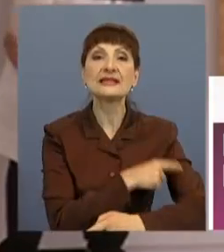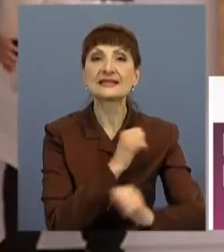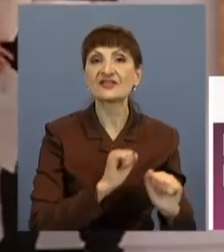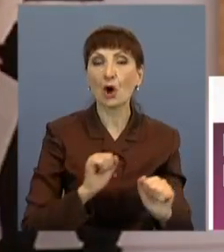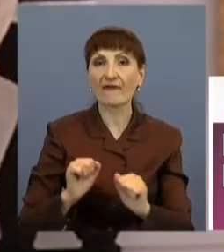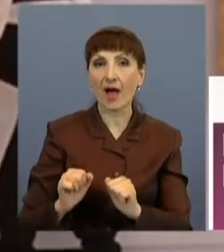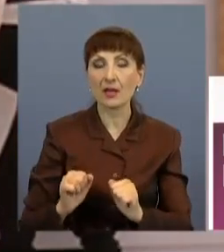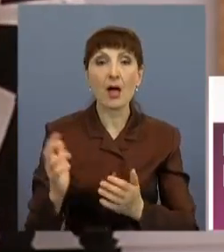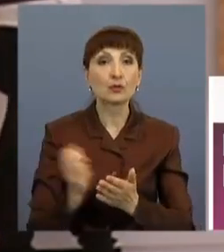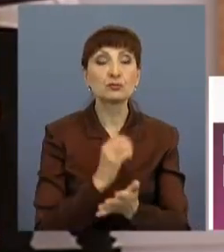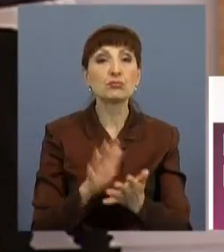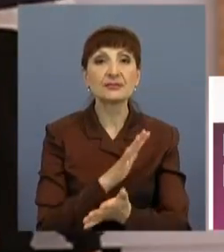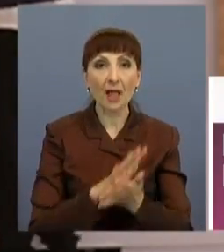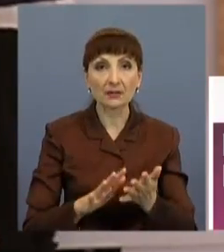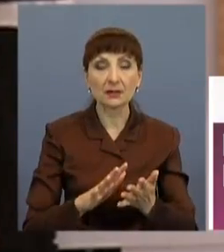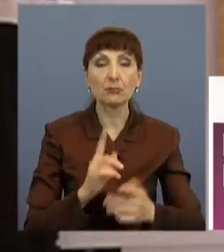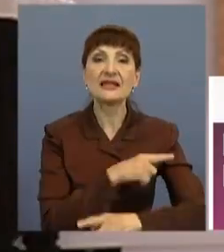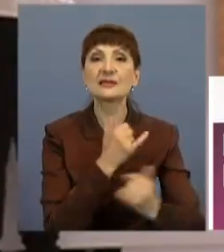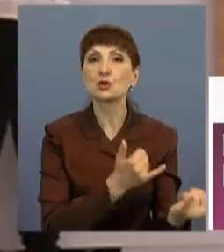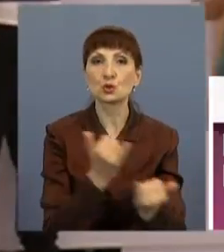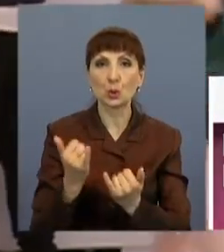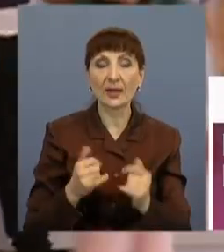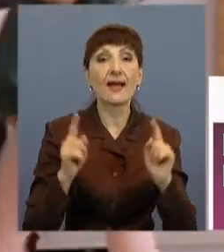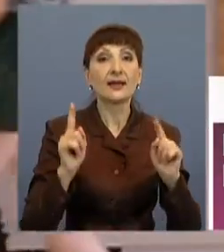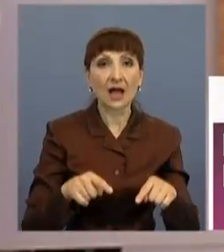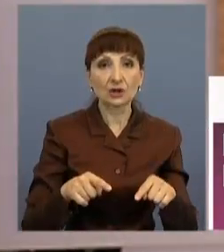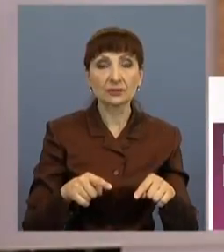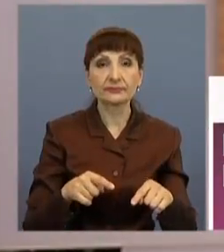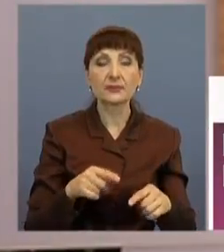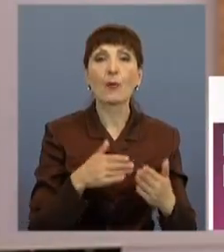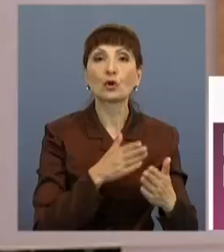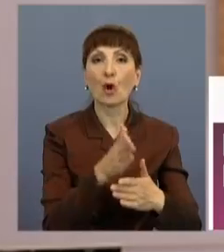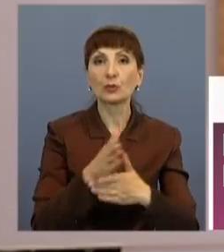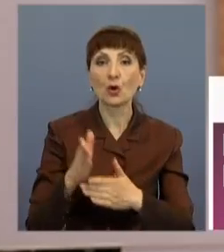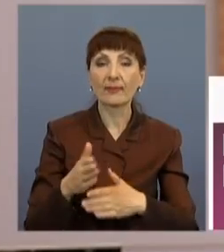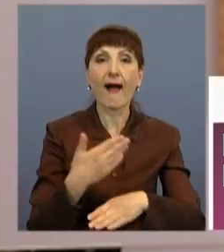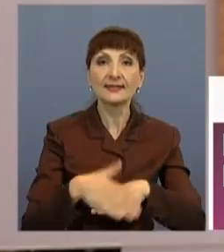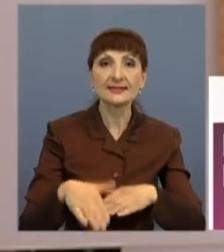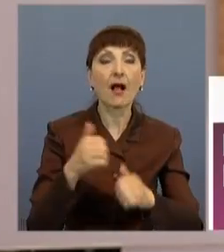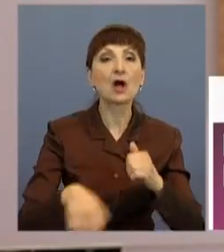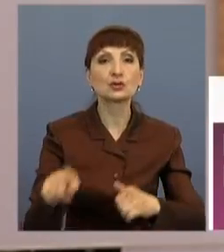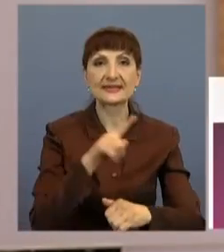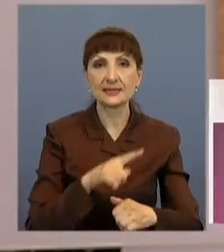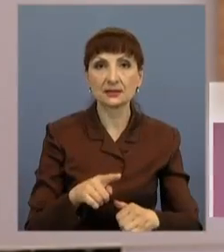страхования, получили бесплатные медицинские услуги. Также подробно обходу адресно каждому